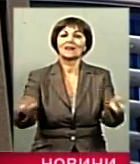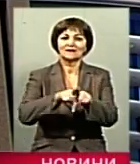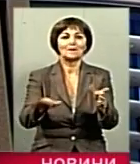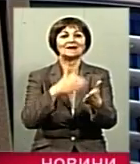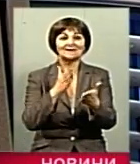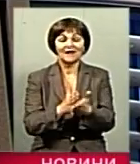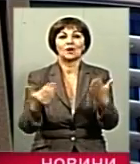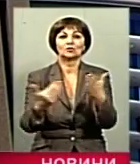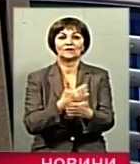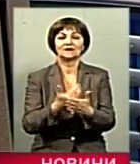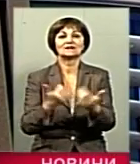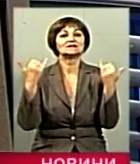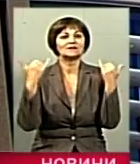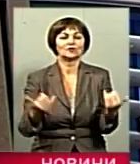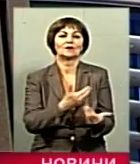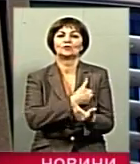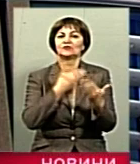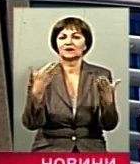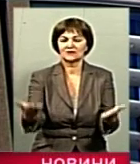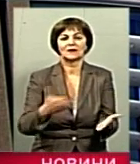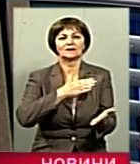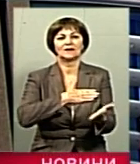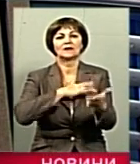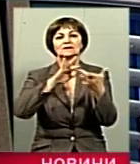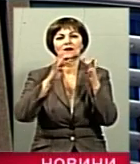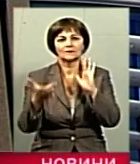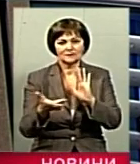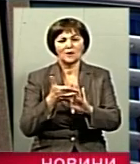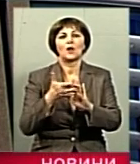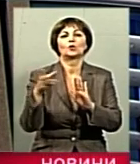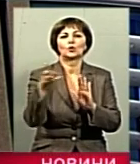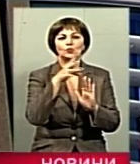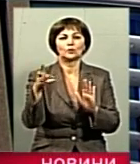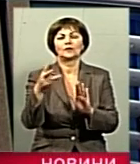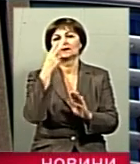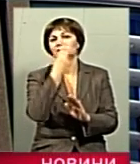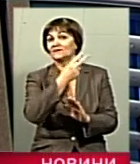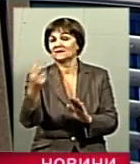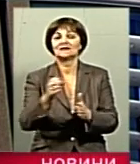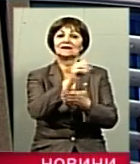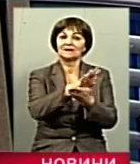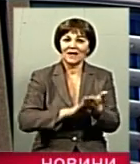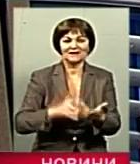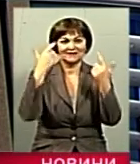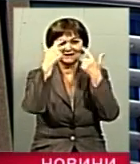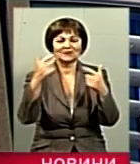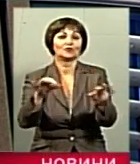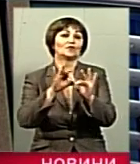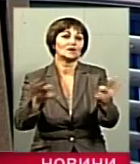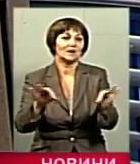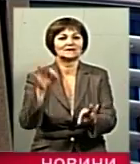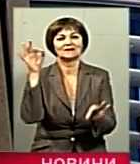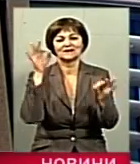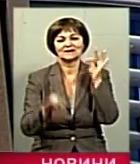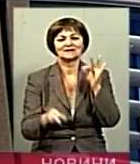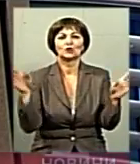Такими є новини сьогодні. Новини у будь-який час є на нашому сайті та ютуб-каналі. Заходьте. А далі інформація від синоптиків. До